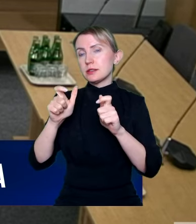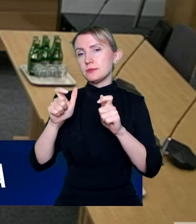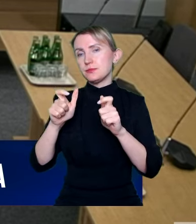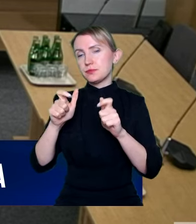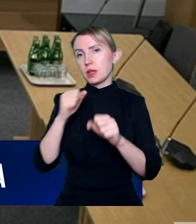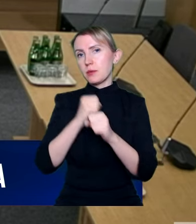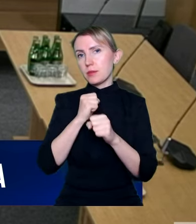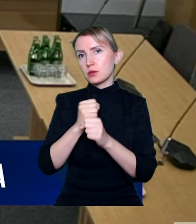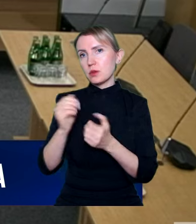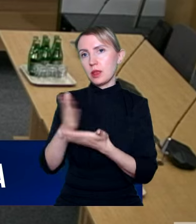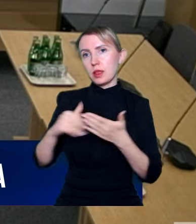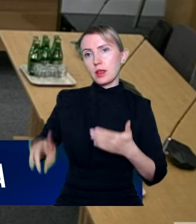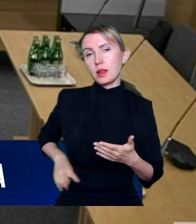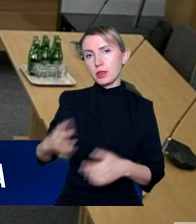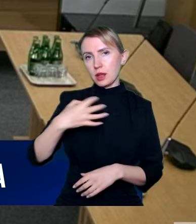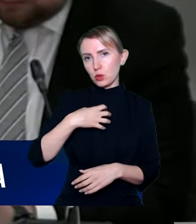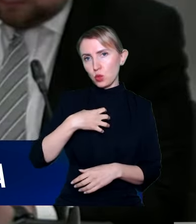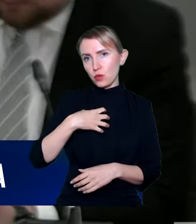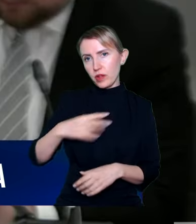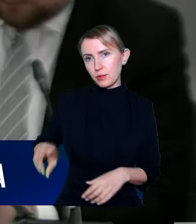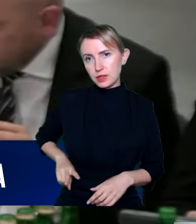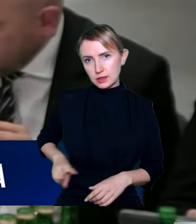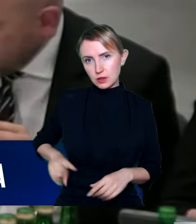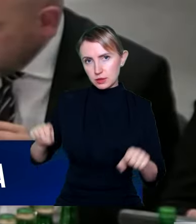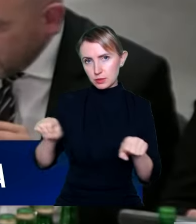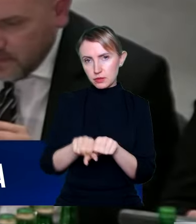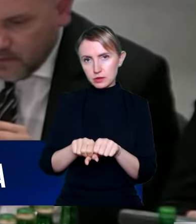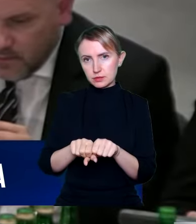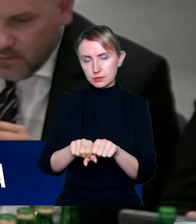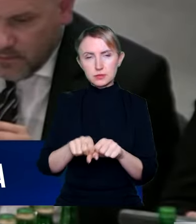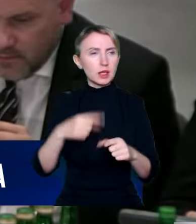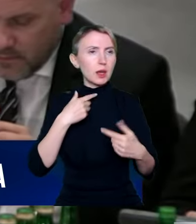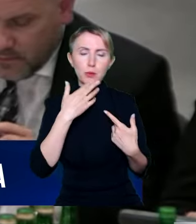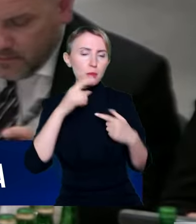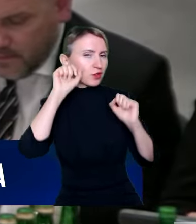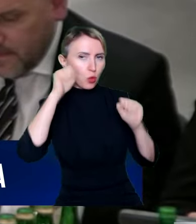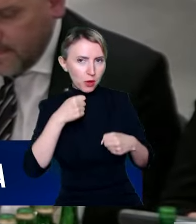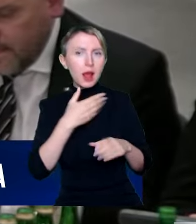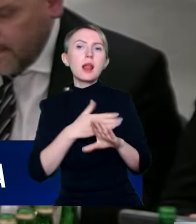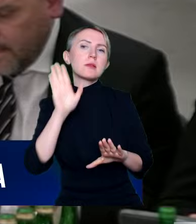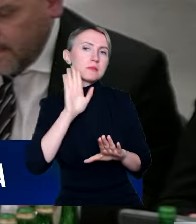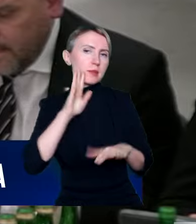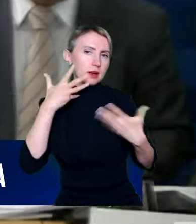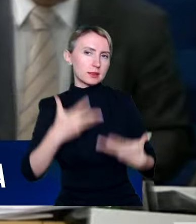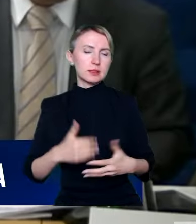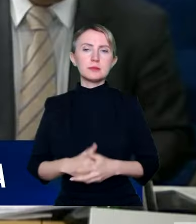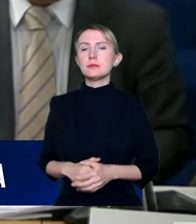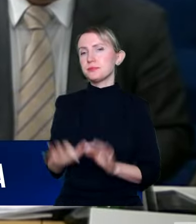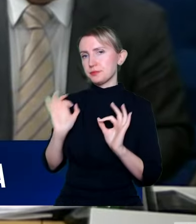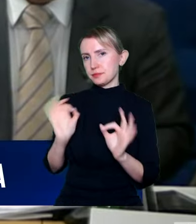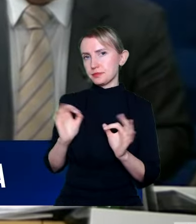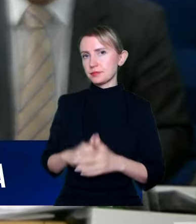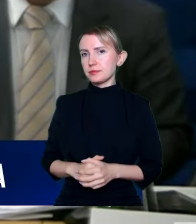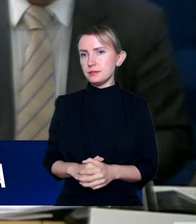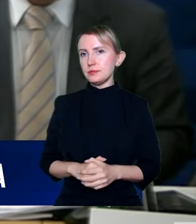pracowników departamentu, dyrektorów departamentu Ministerstwa Sprawiedliwości. Nie określiłem tego upieraniem, ale oczywiście dalej podtrzymujemy nasz wniosek. Dobrze, oczywiście.